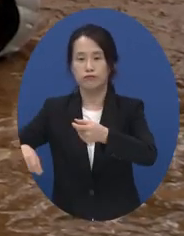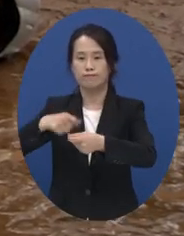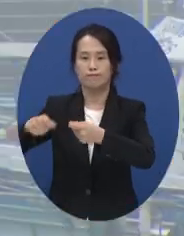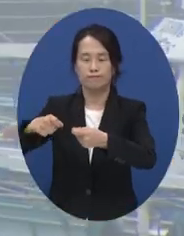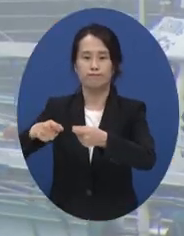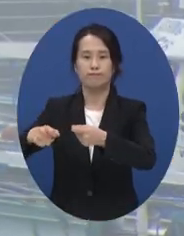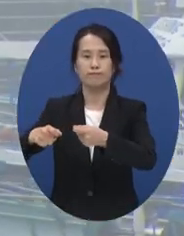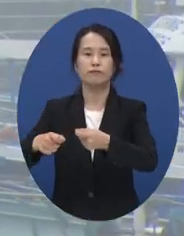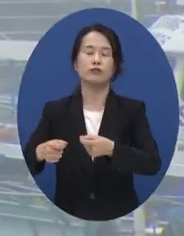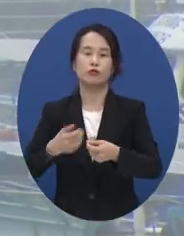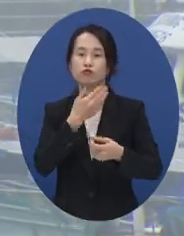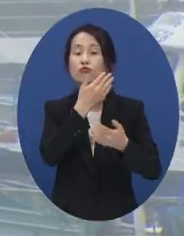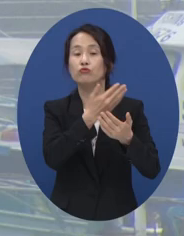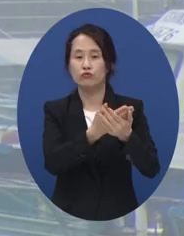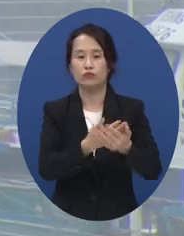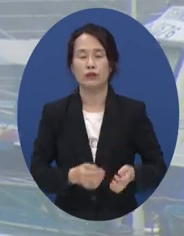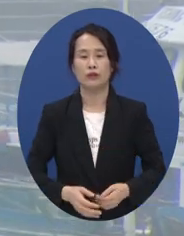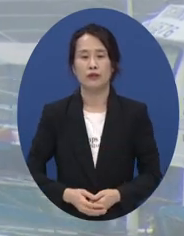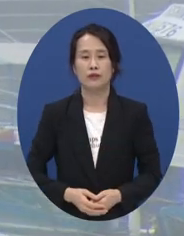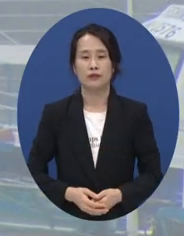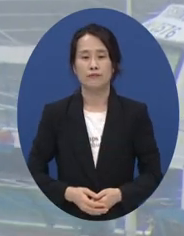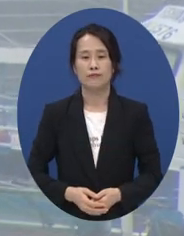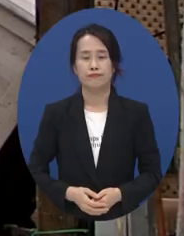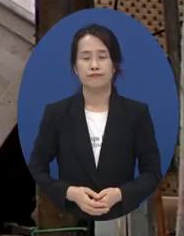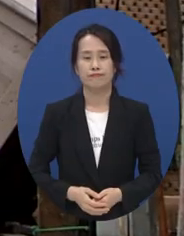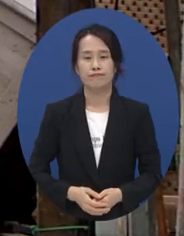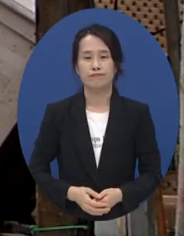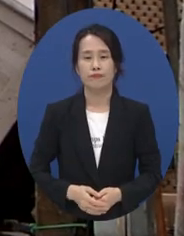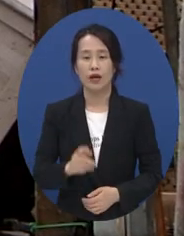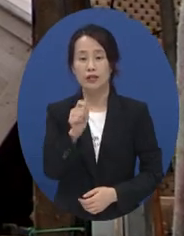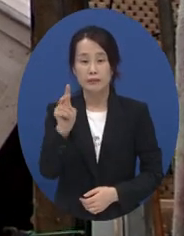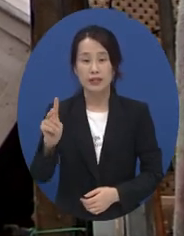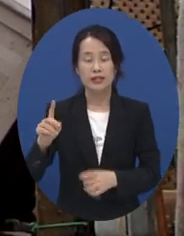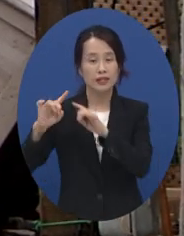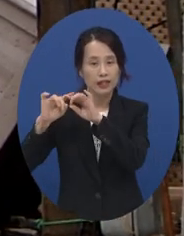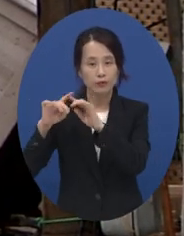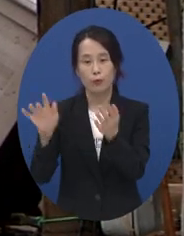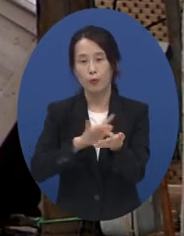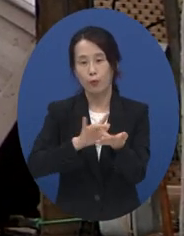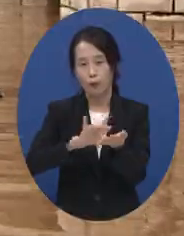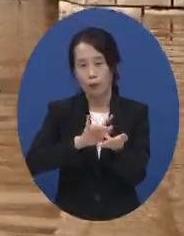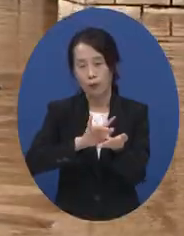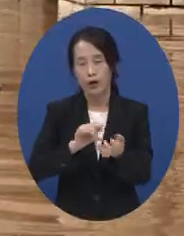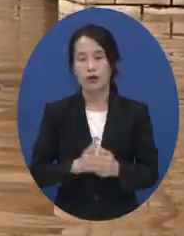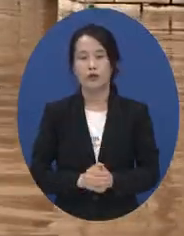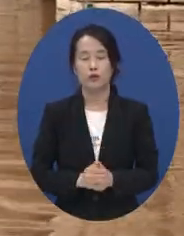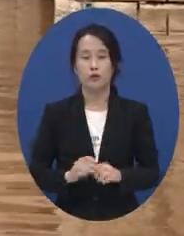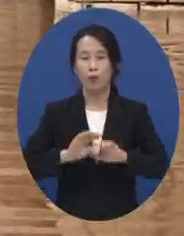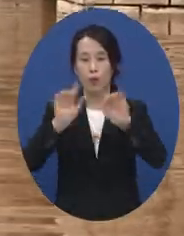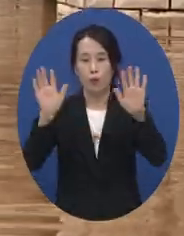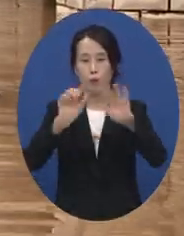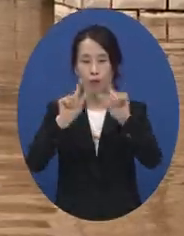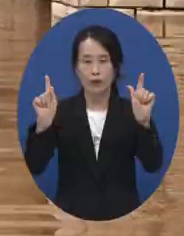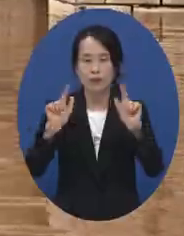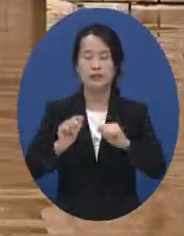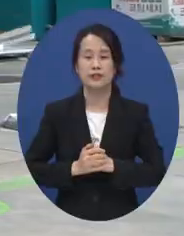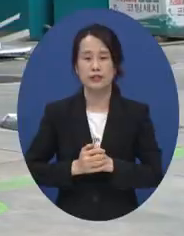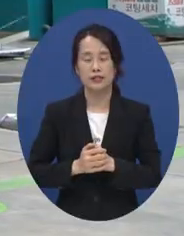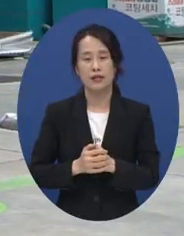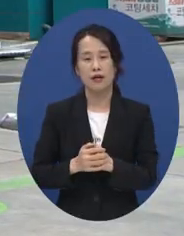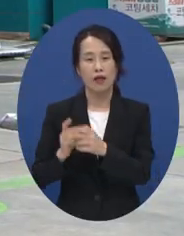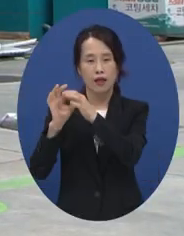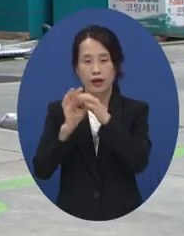충돌하지 않게 고무 타이어 등으로 묶어 두도록 합니다 무엇보다 tv 나 라디오 스마트폰 등으로 기상 상황을 수시로